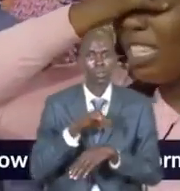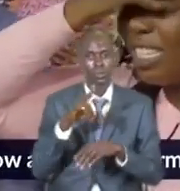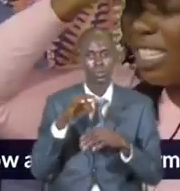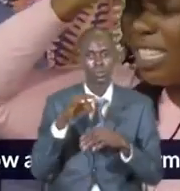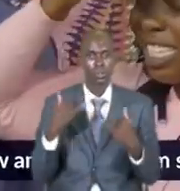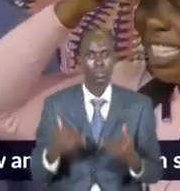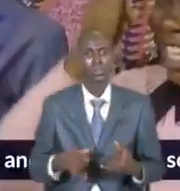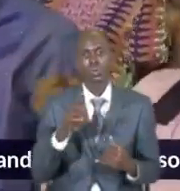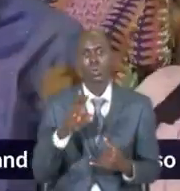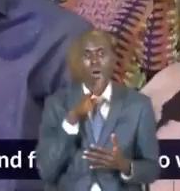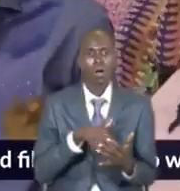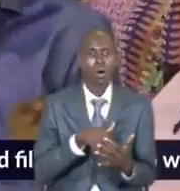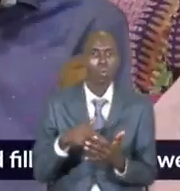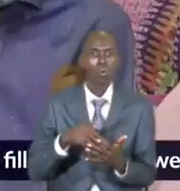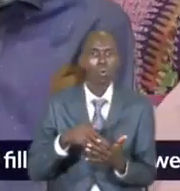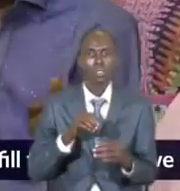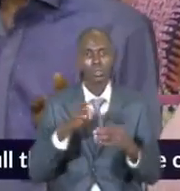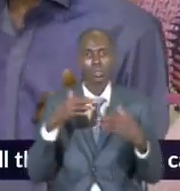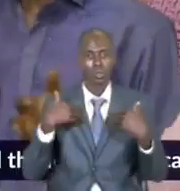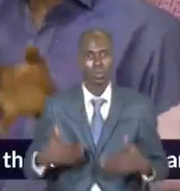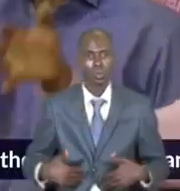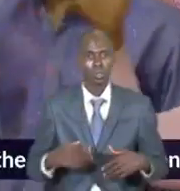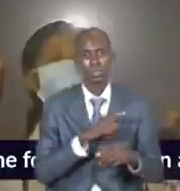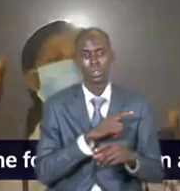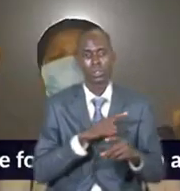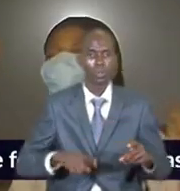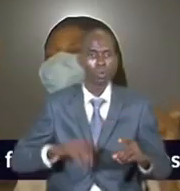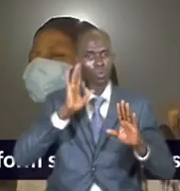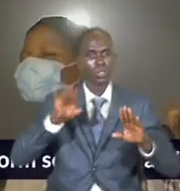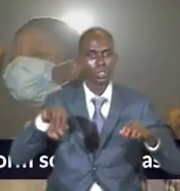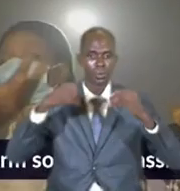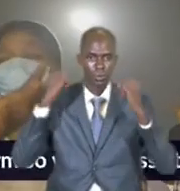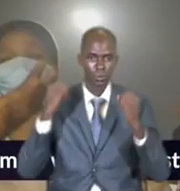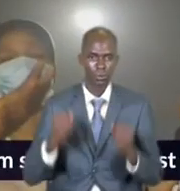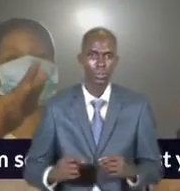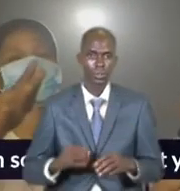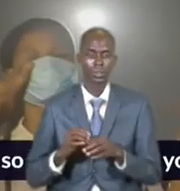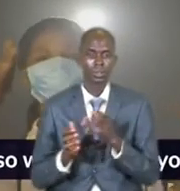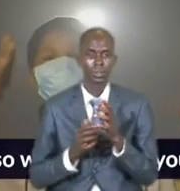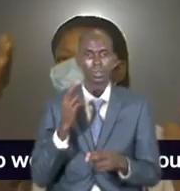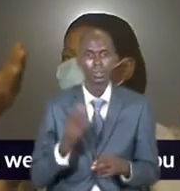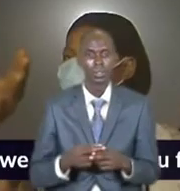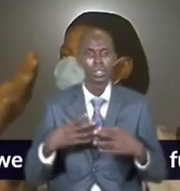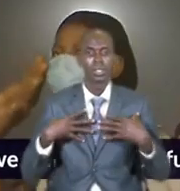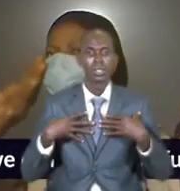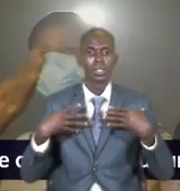dị onye na-adịghị ike na arụ gị, onye nwe anyị ga-enye gị ike. Ọgwụgwọ nsọ,